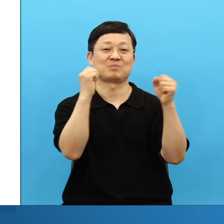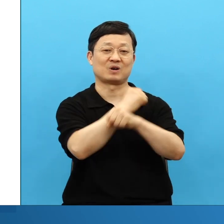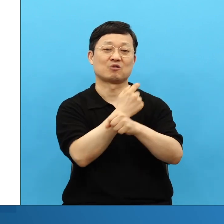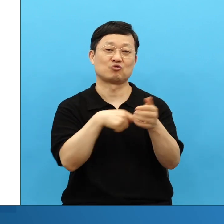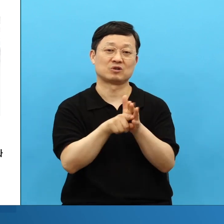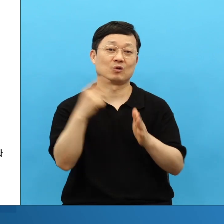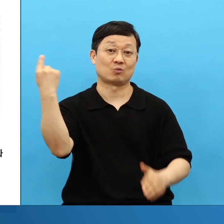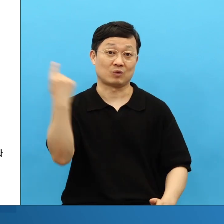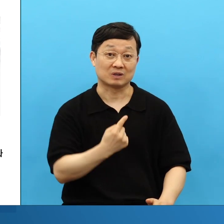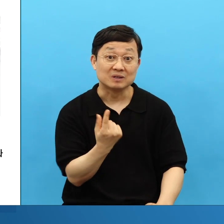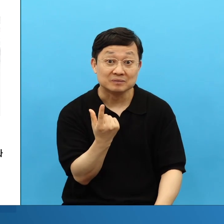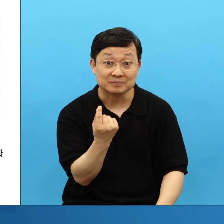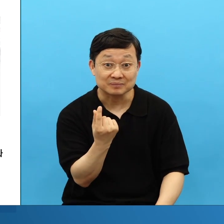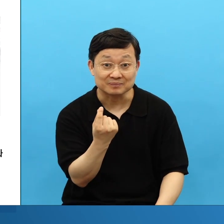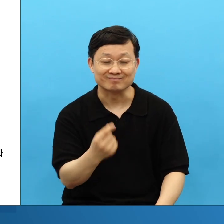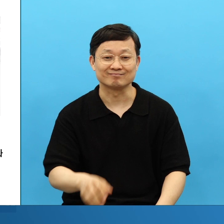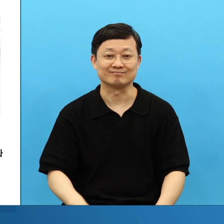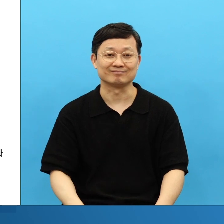겁니다. 다음.